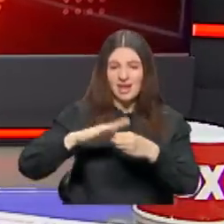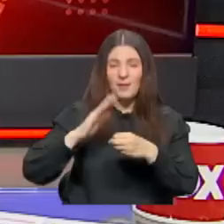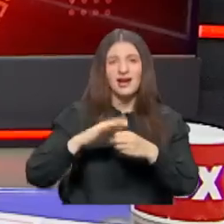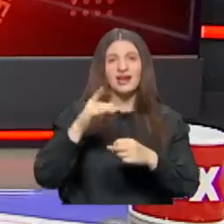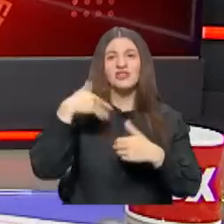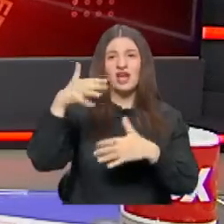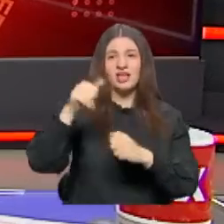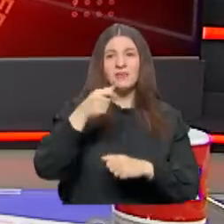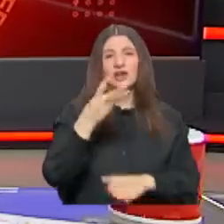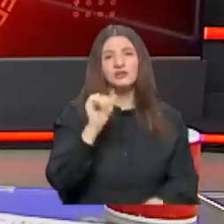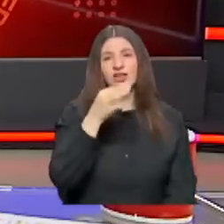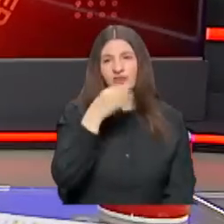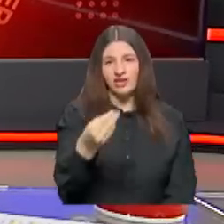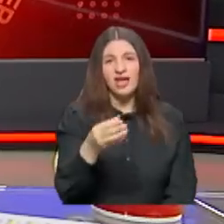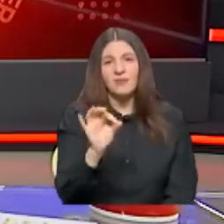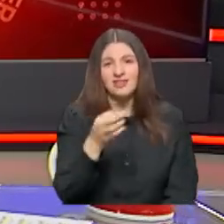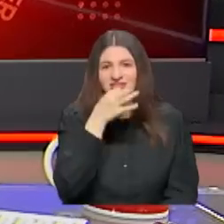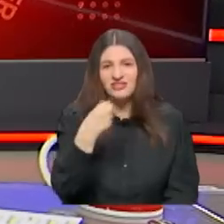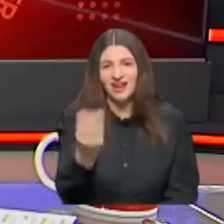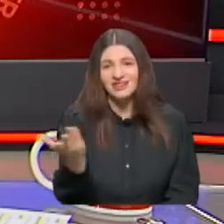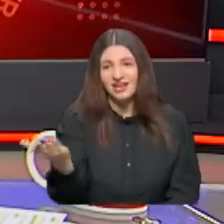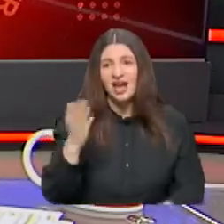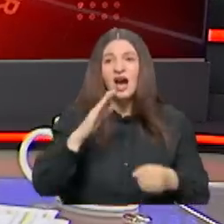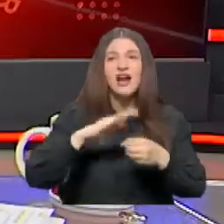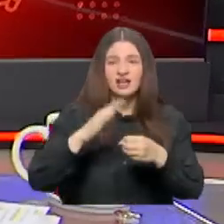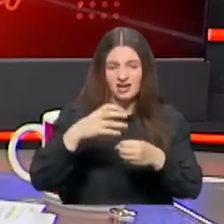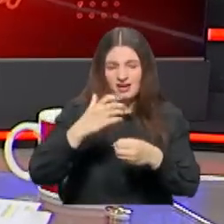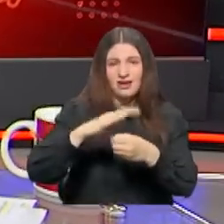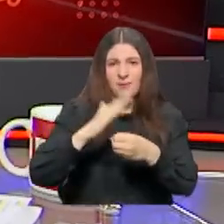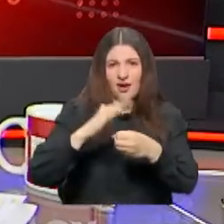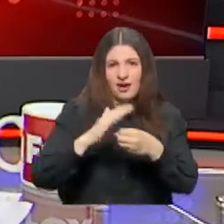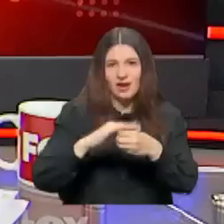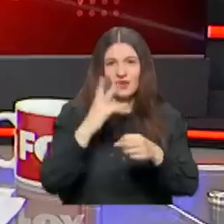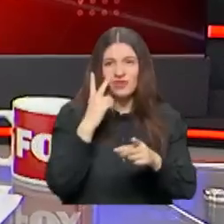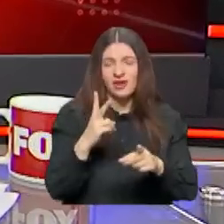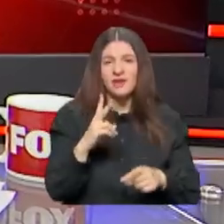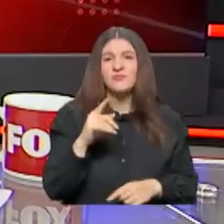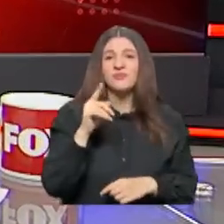verirler. Birkaç gün sonra zaten verdiler kapak ithalatına izin. Şimdi bu